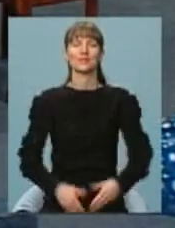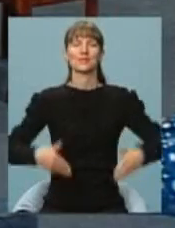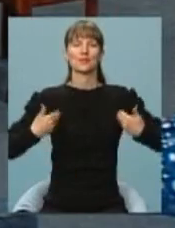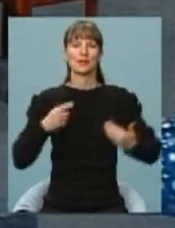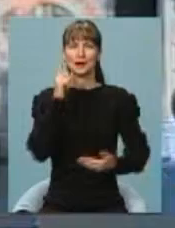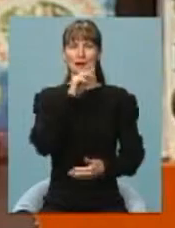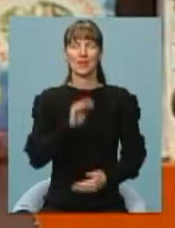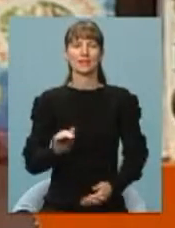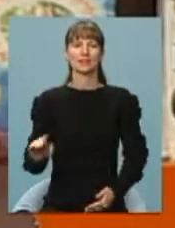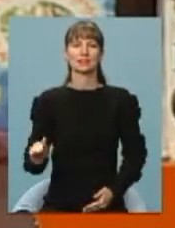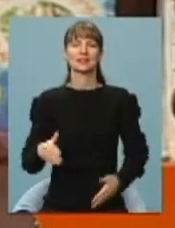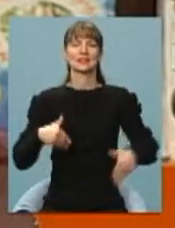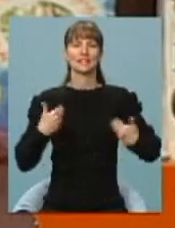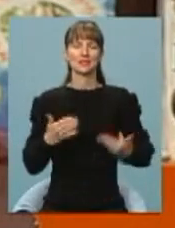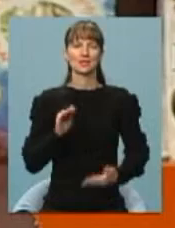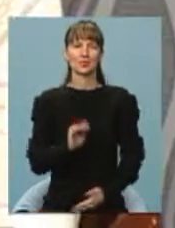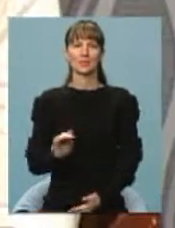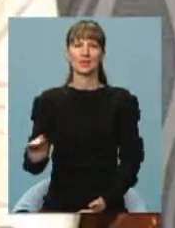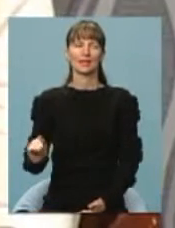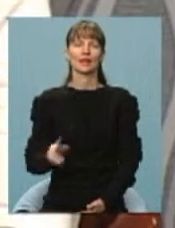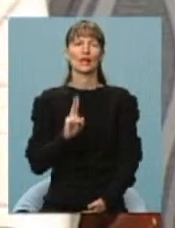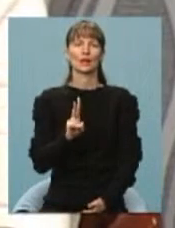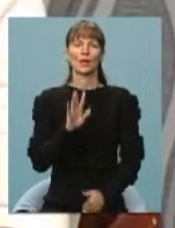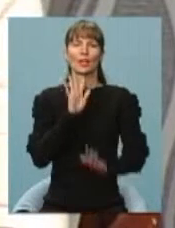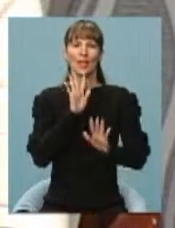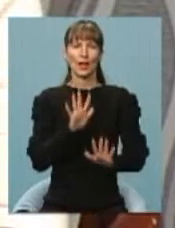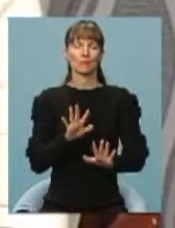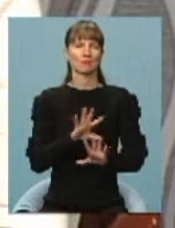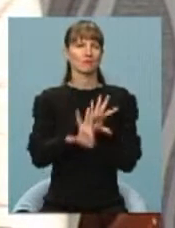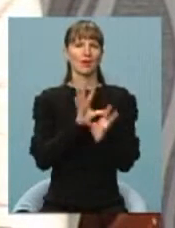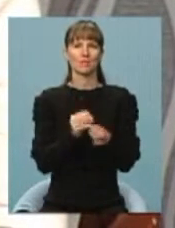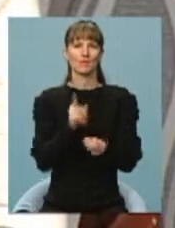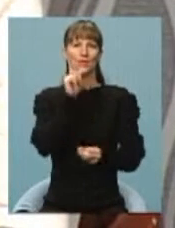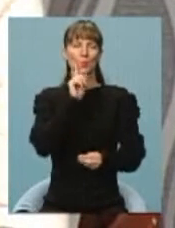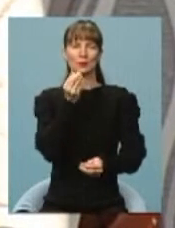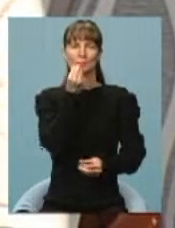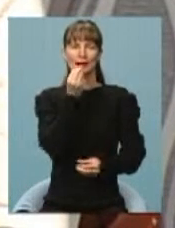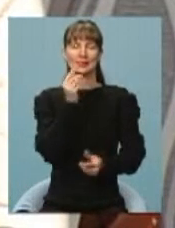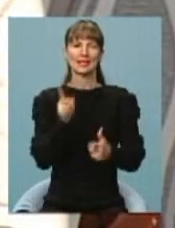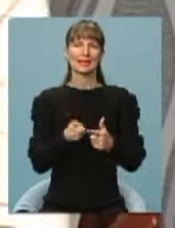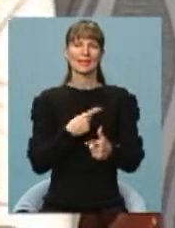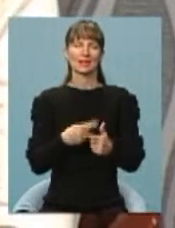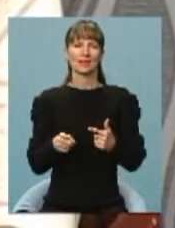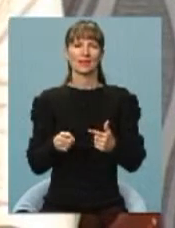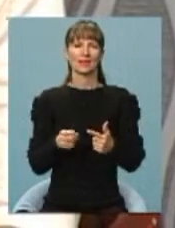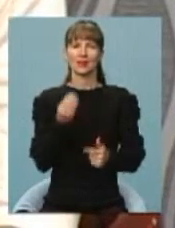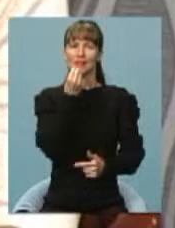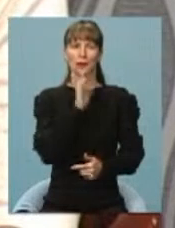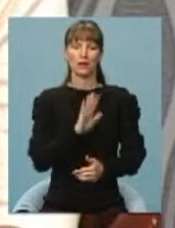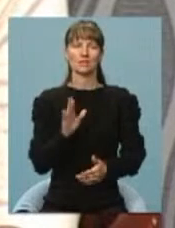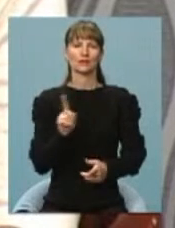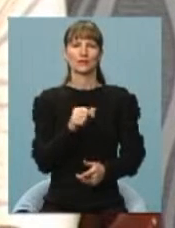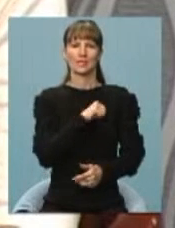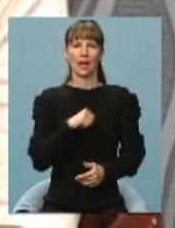Привіт-привіт, малеча! Здравствуйте, ребята! Хто не любить взагалі смачно попоїсти? Ну, чи ну, не попоїсти, а